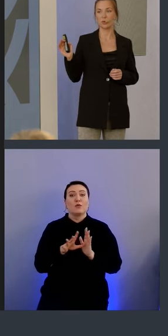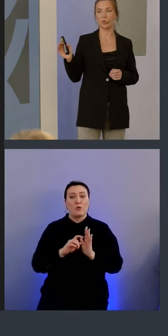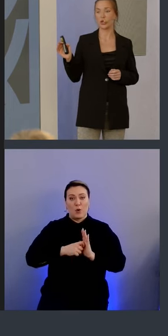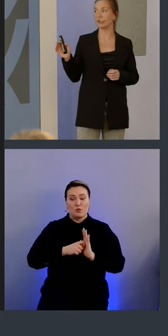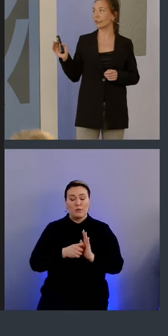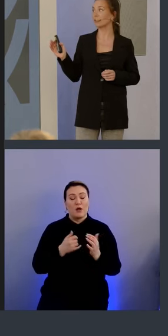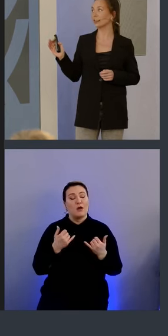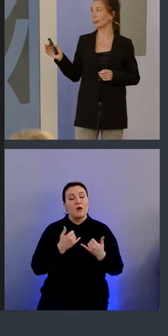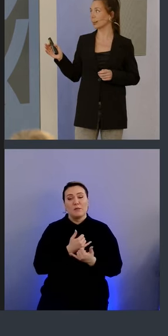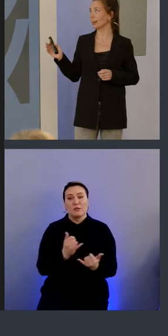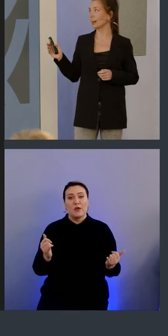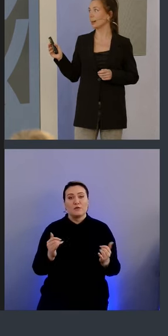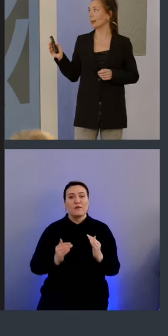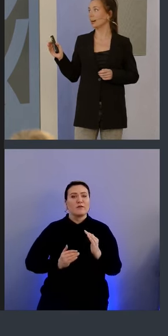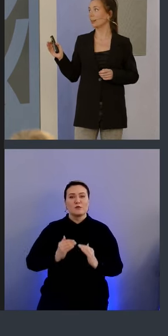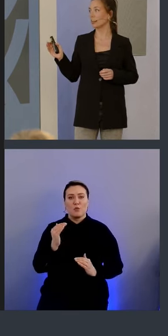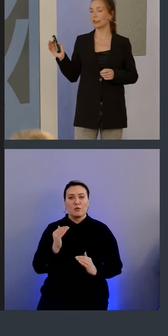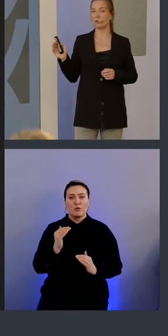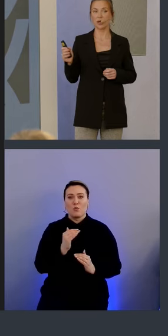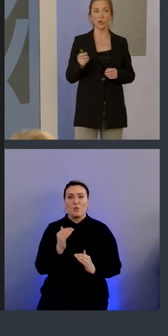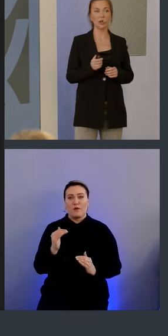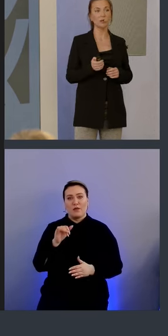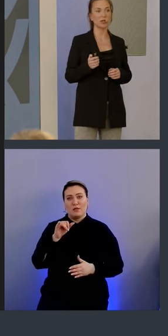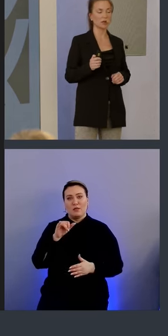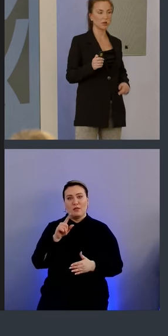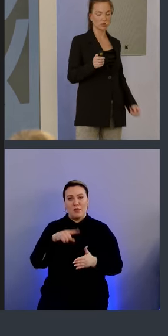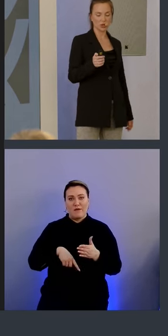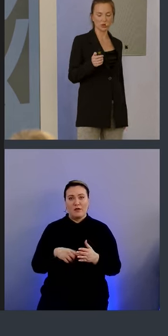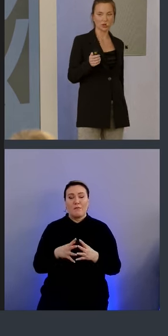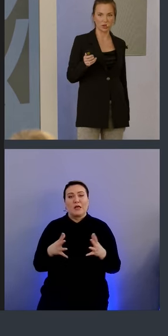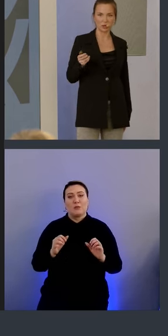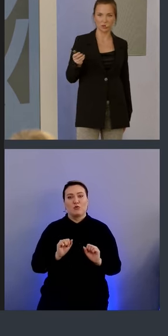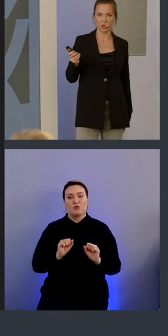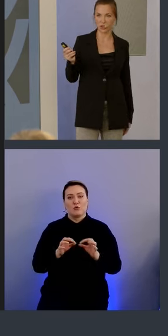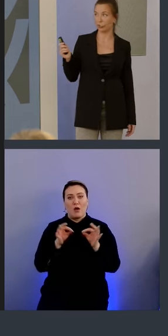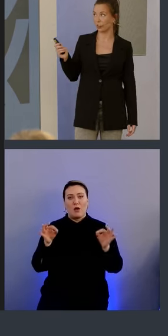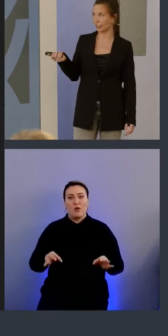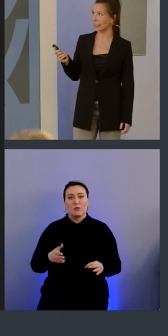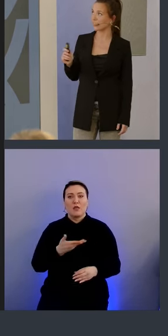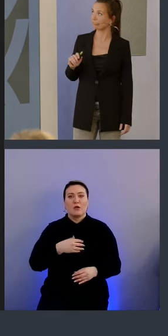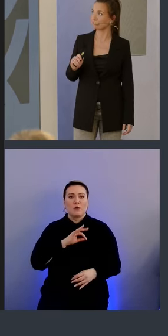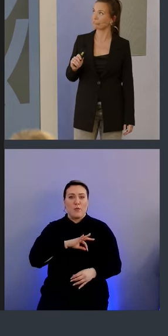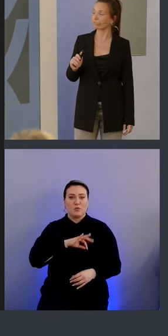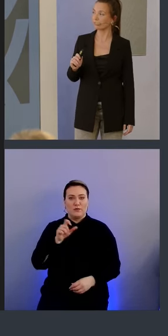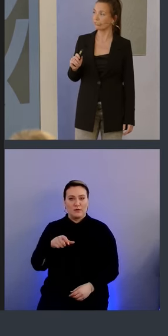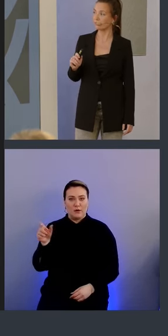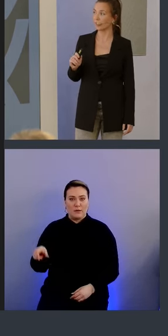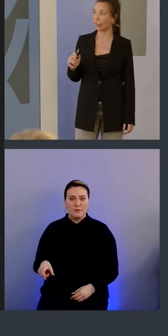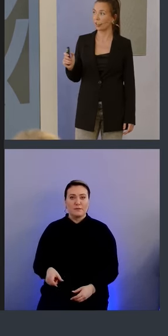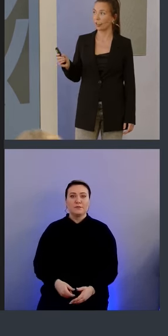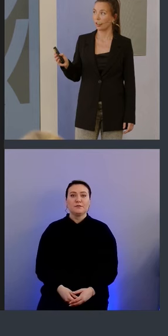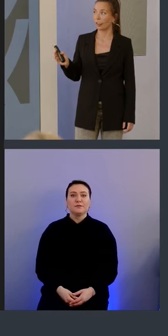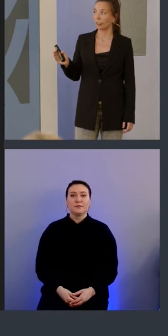ключам обеспечивает высокий уровень доверия и максимальную защищенность аккаунта наших пользователей.